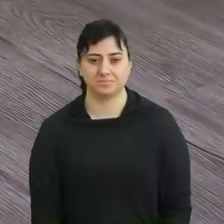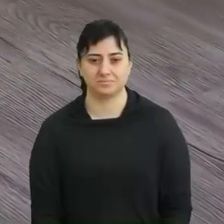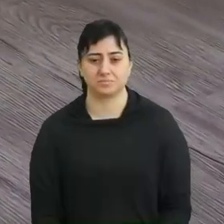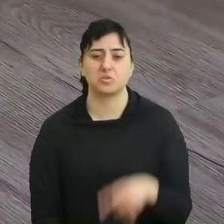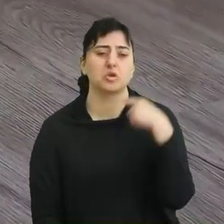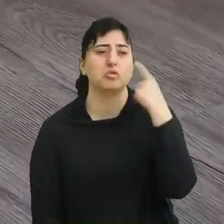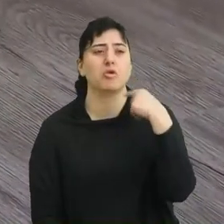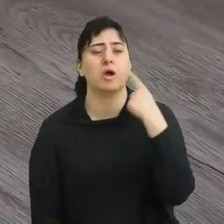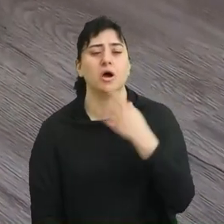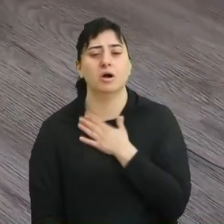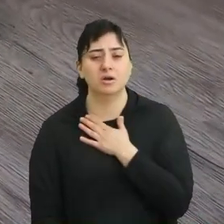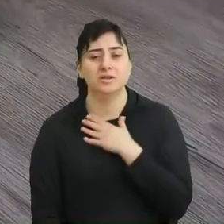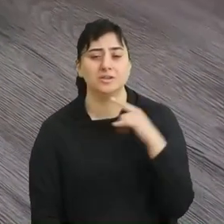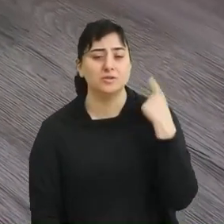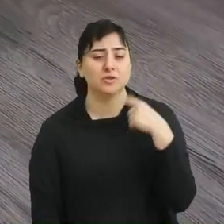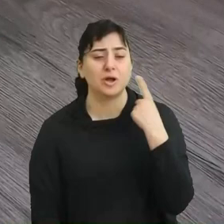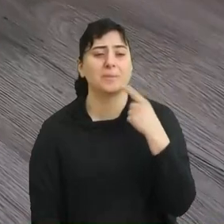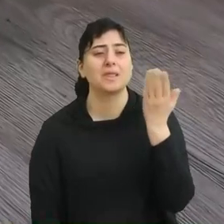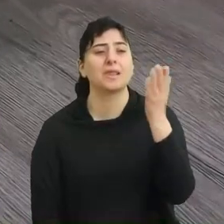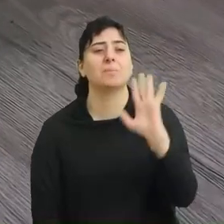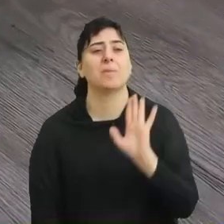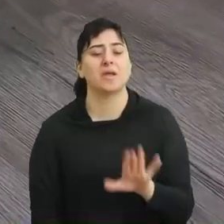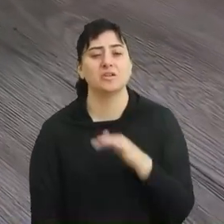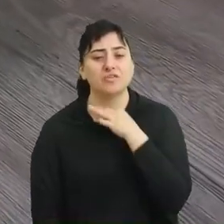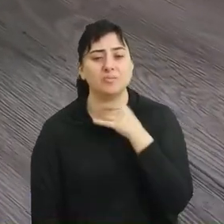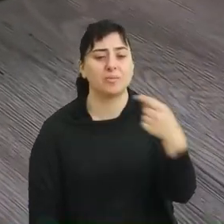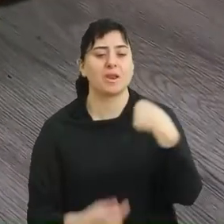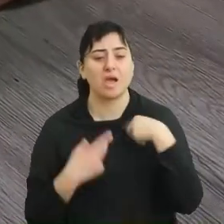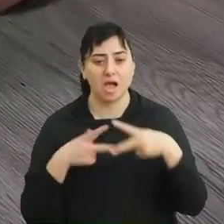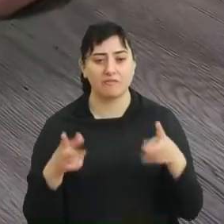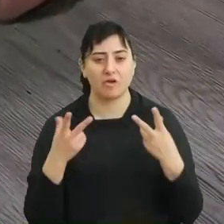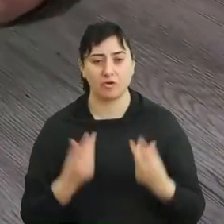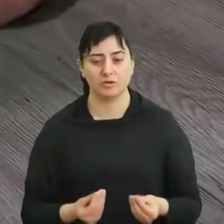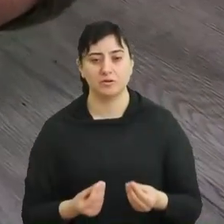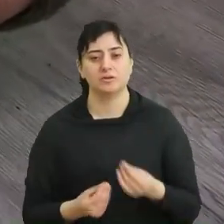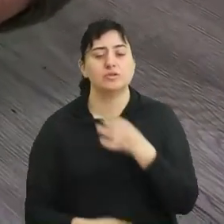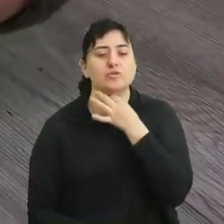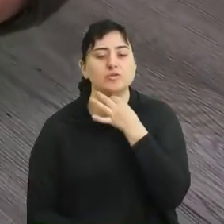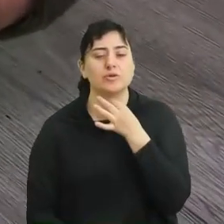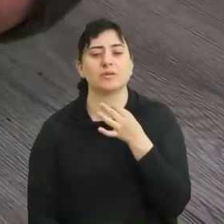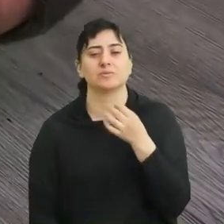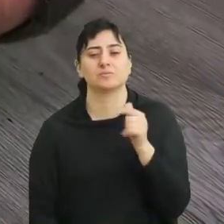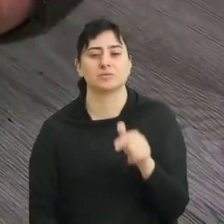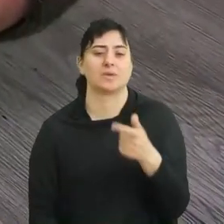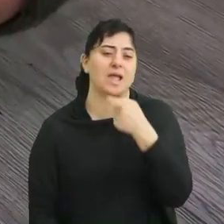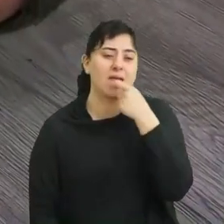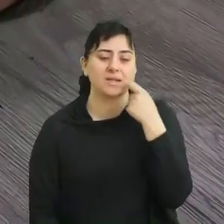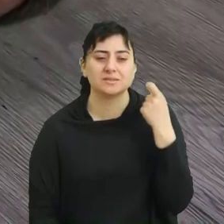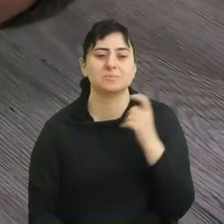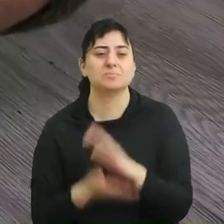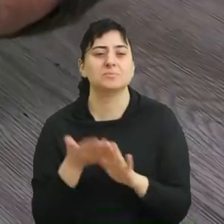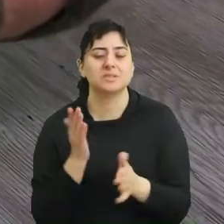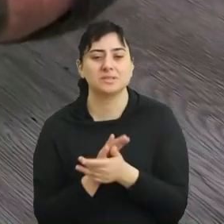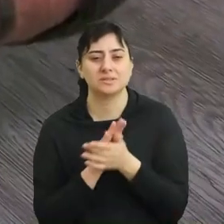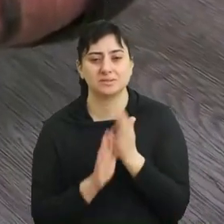Ah Rüyam, Rüyam gitme Rüyam affet beni. Ya bu eski bir davaydı,